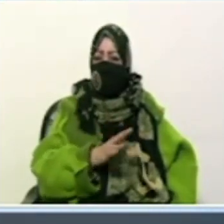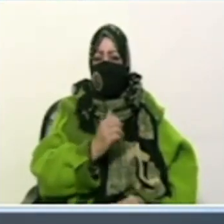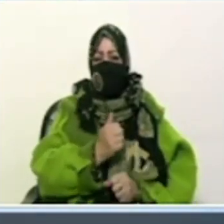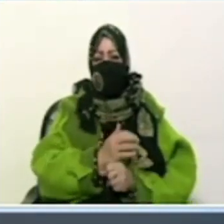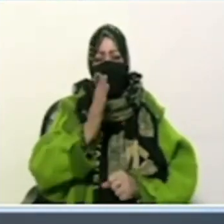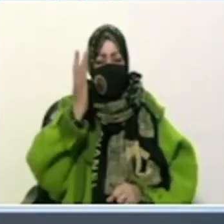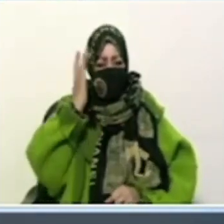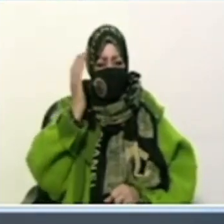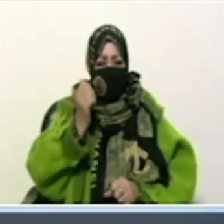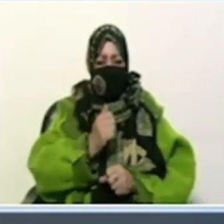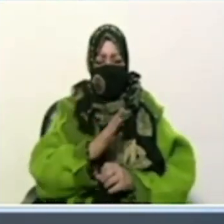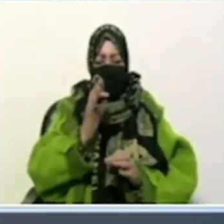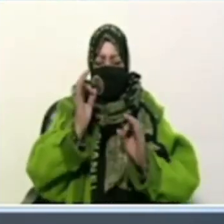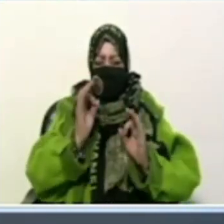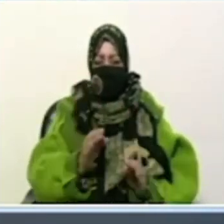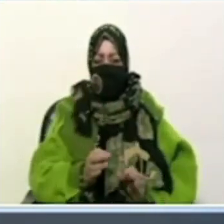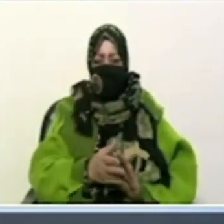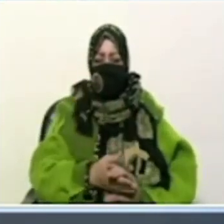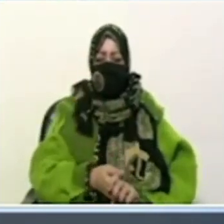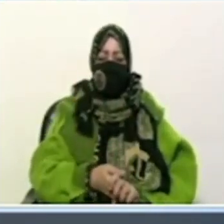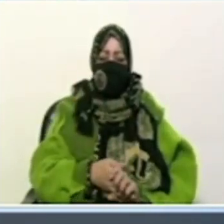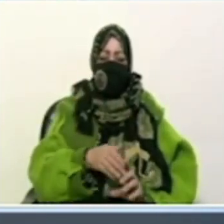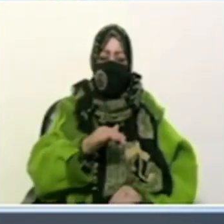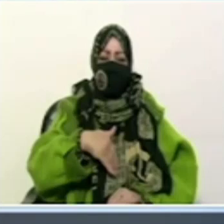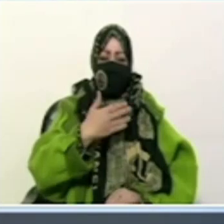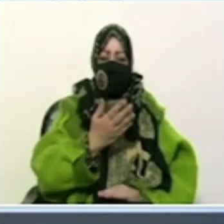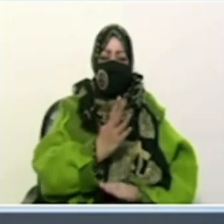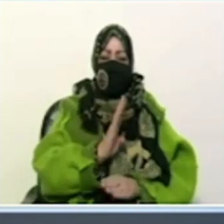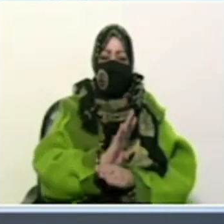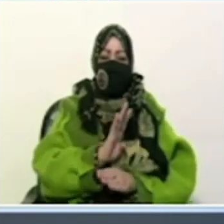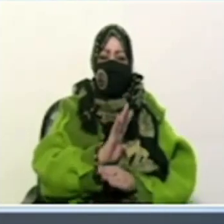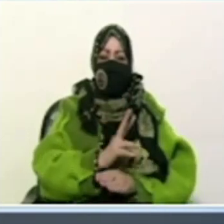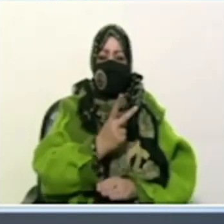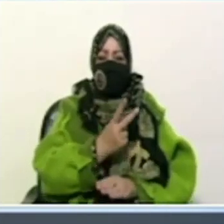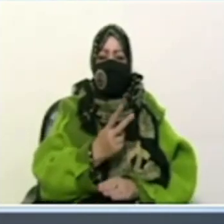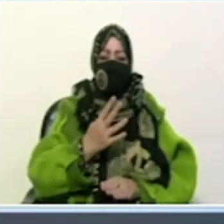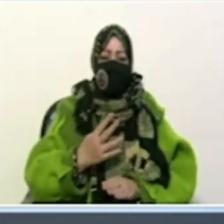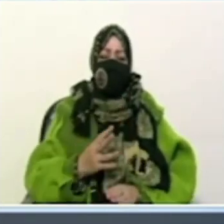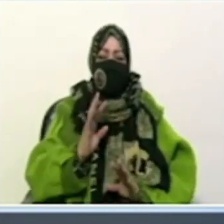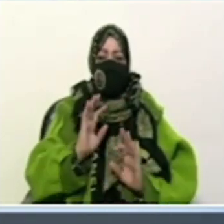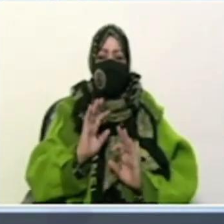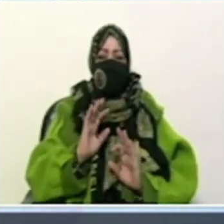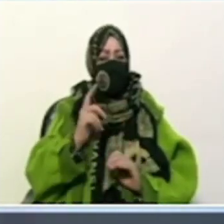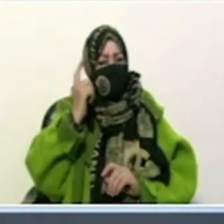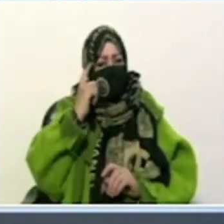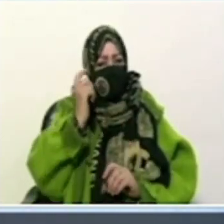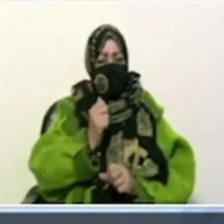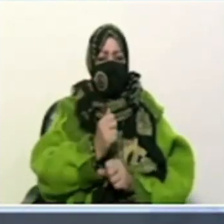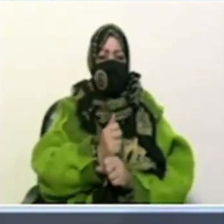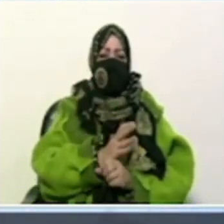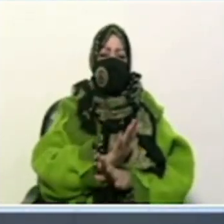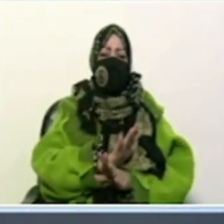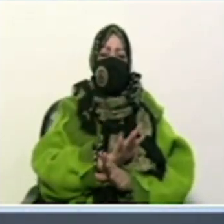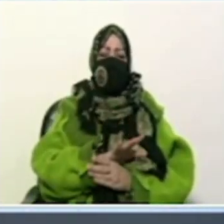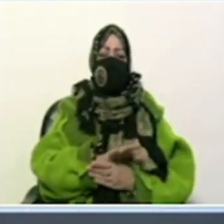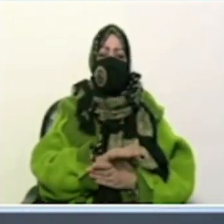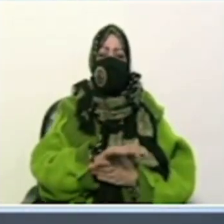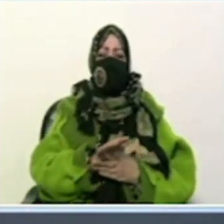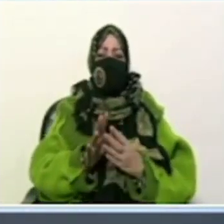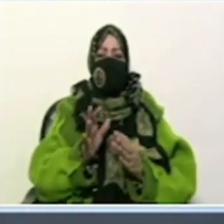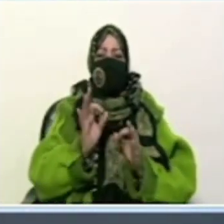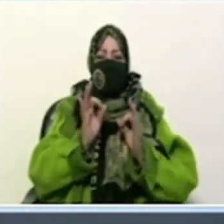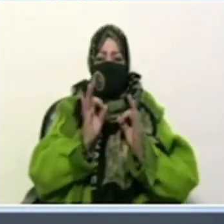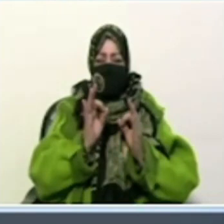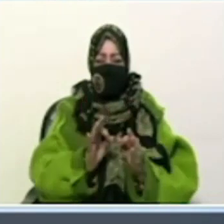يفهم على أن أقلها ركعتان، والأفضل أظن الوارد عن النبي صلى الله عليه وسلم من فعله أنه